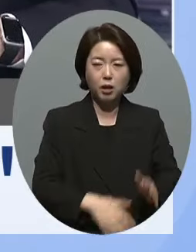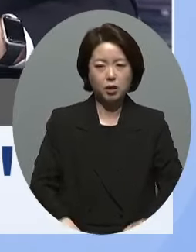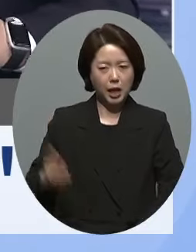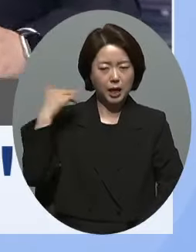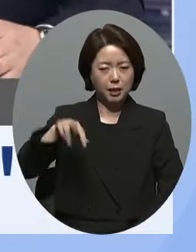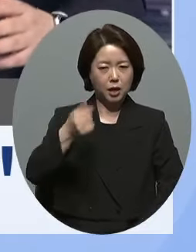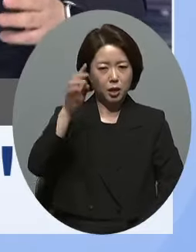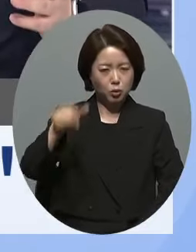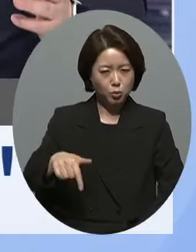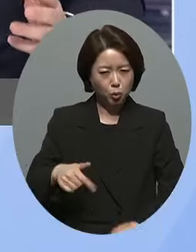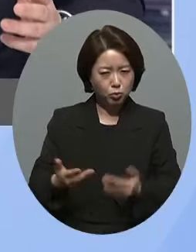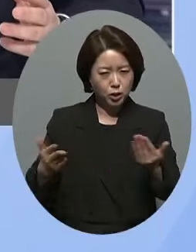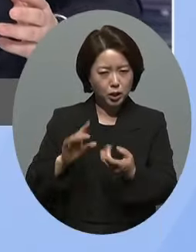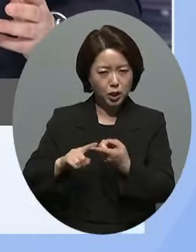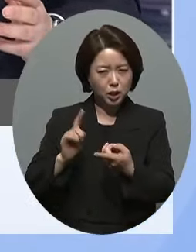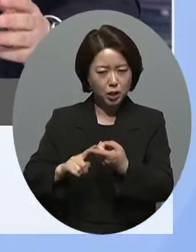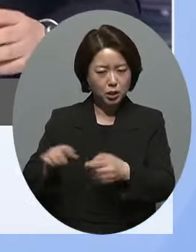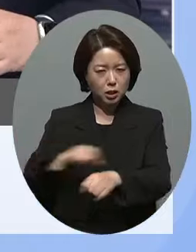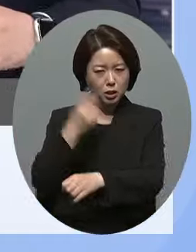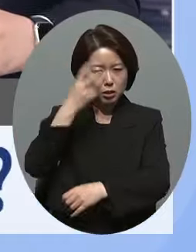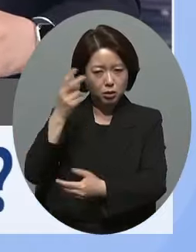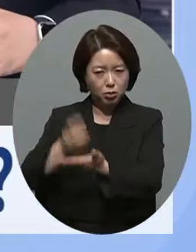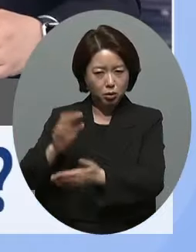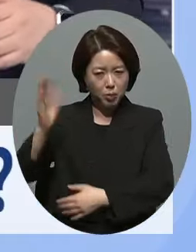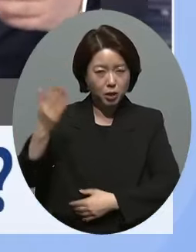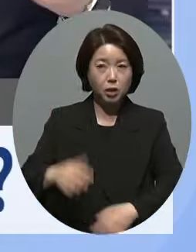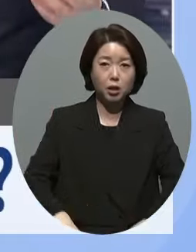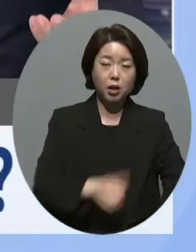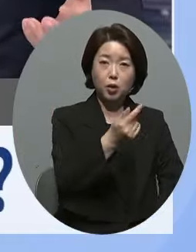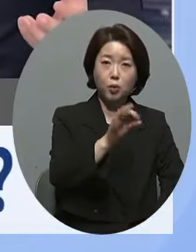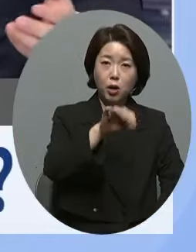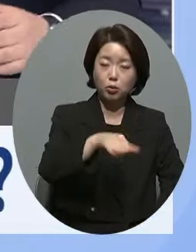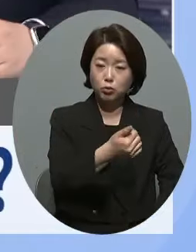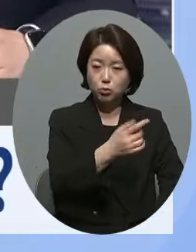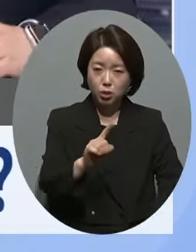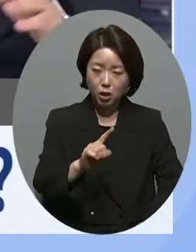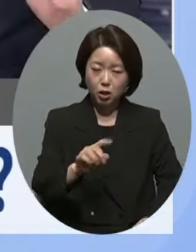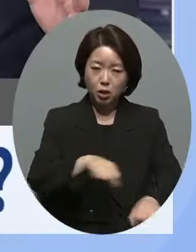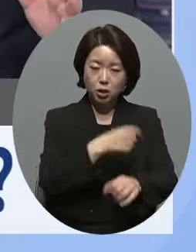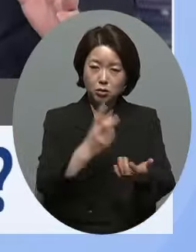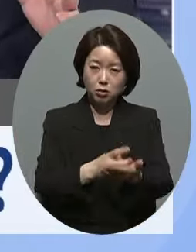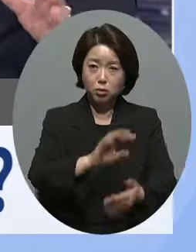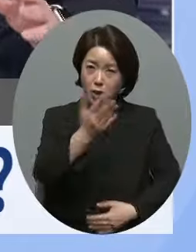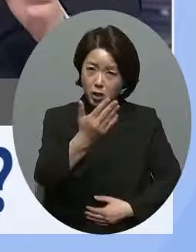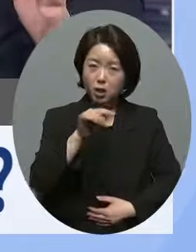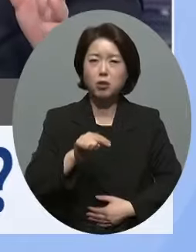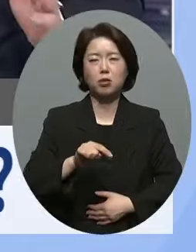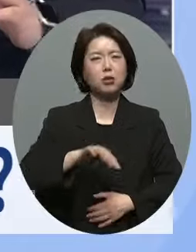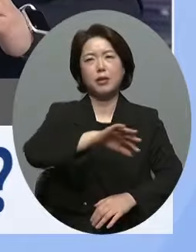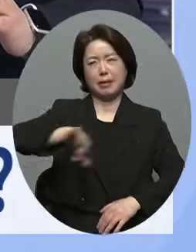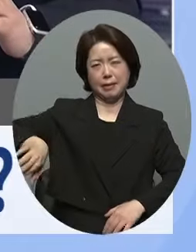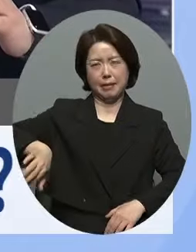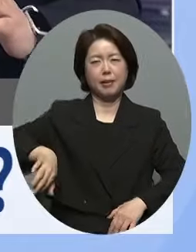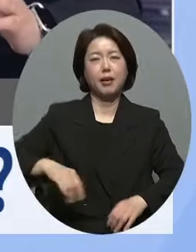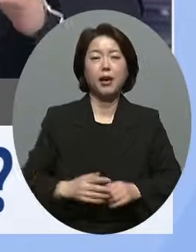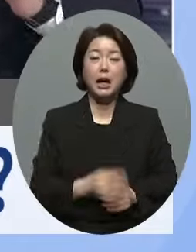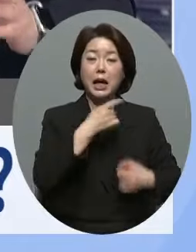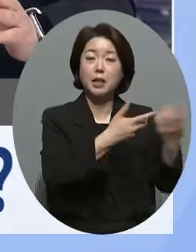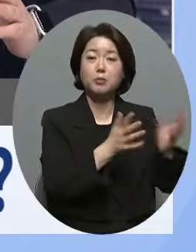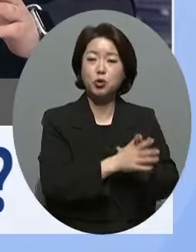된다든지 아니면 화원화 의원과 관련된 어떤 사건에 대해서도 뭐 특검을 해야되 이런 것도 좀 다른 문제입니다 저 민주당이 같이 함께 할